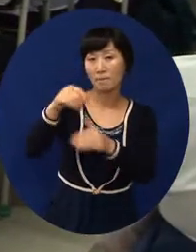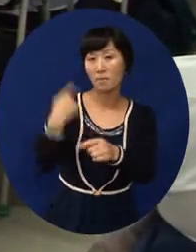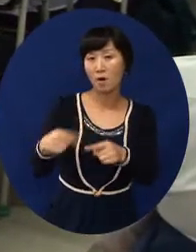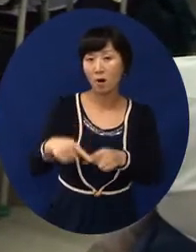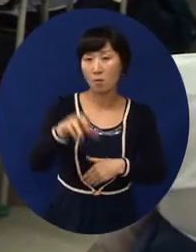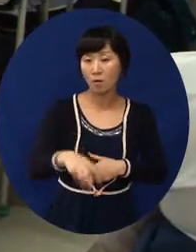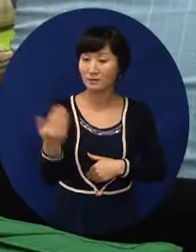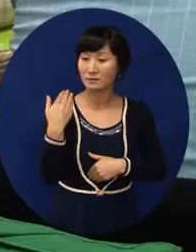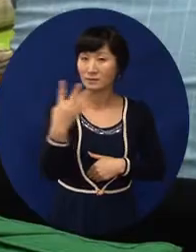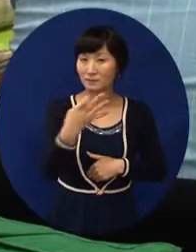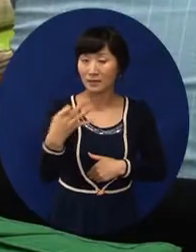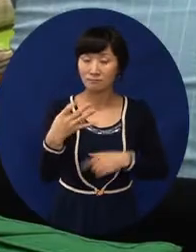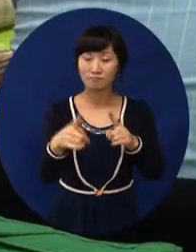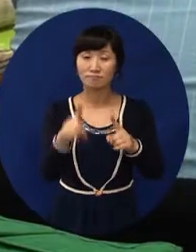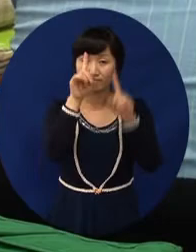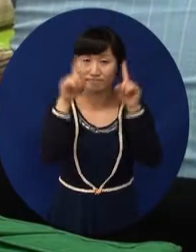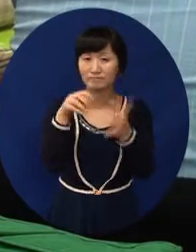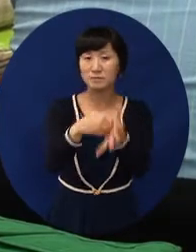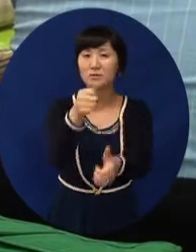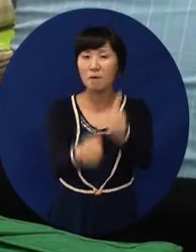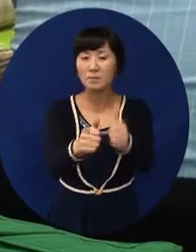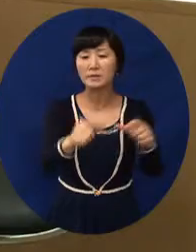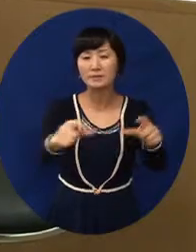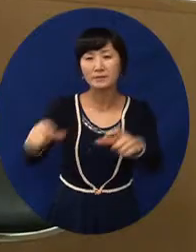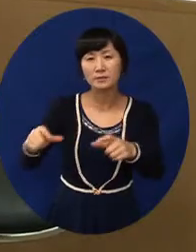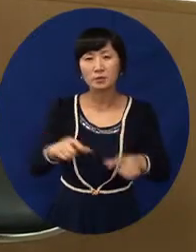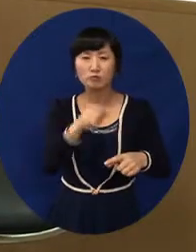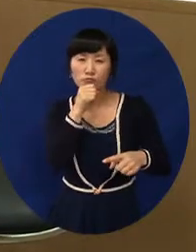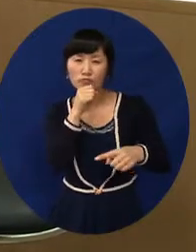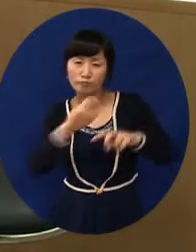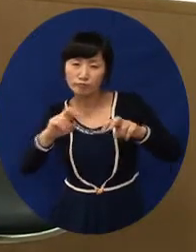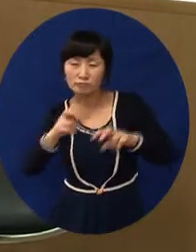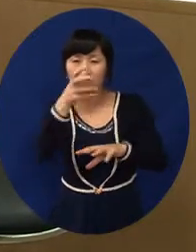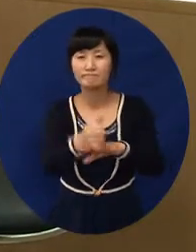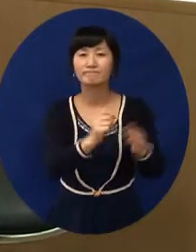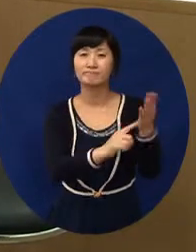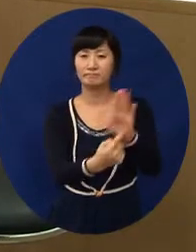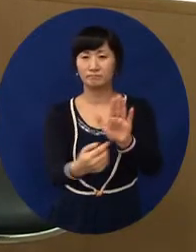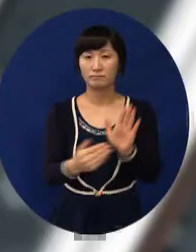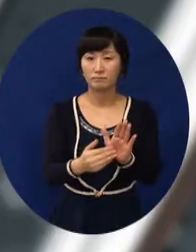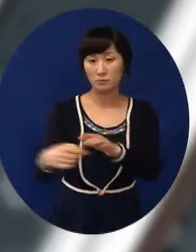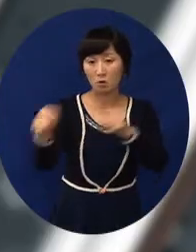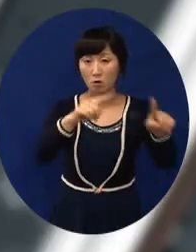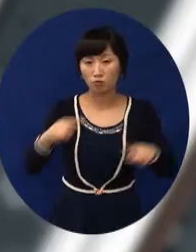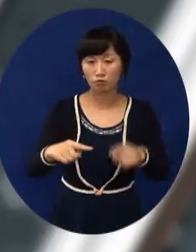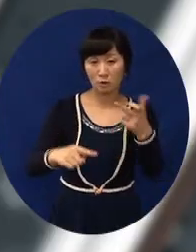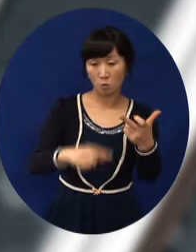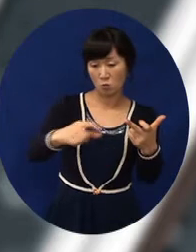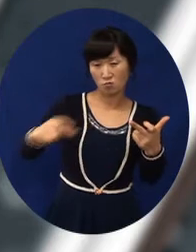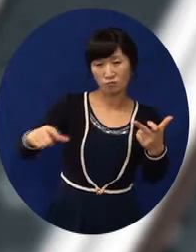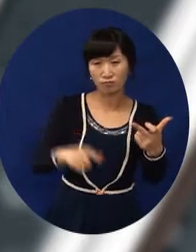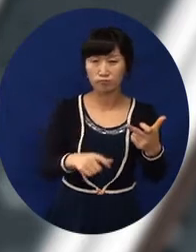한국교육과정평가원은 최근 2014학년도 수능시험의 지역별 성적 분석 결과를 발표했습니다. 전국